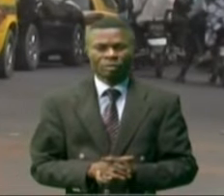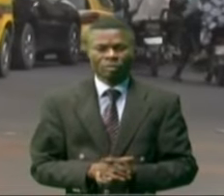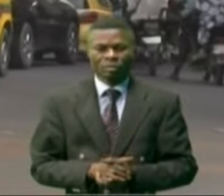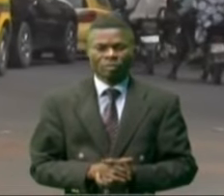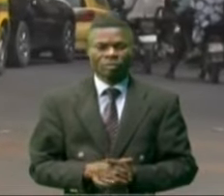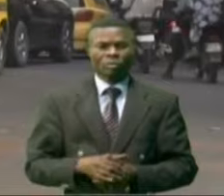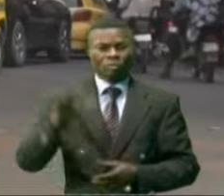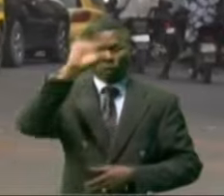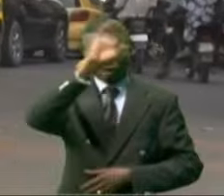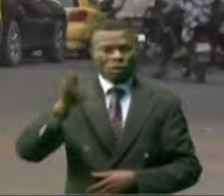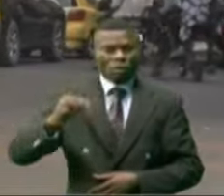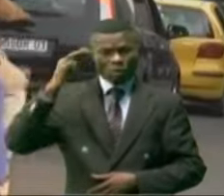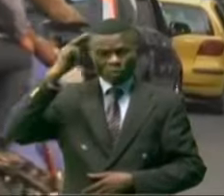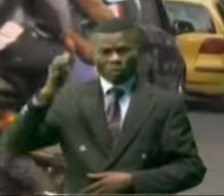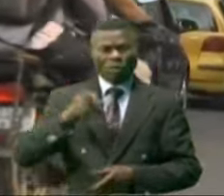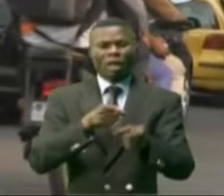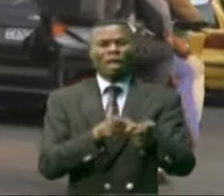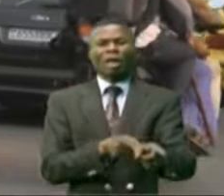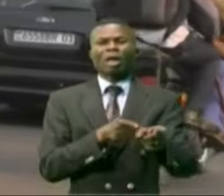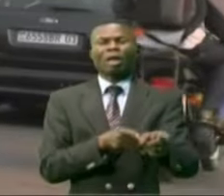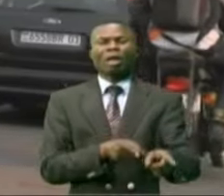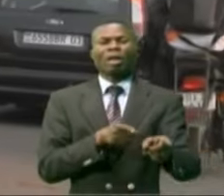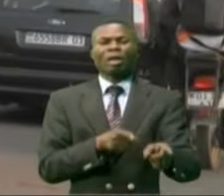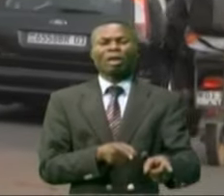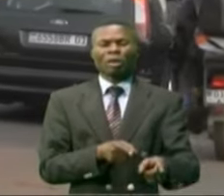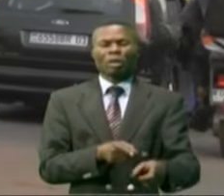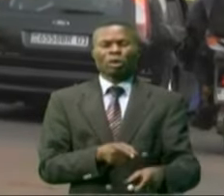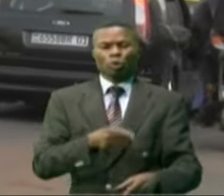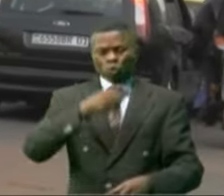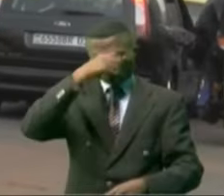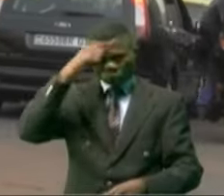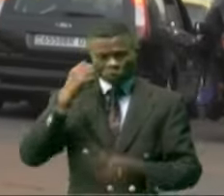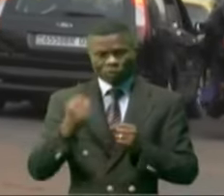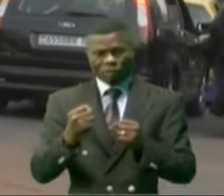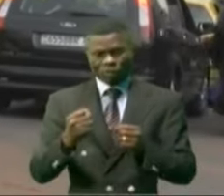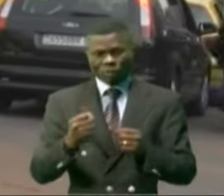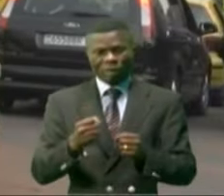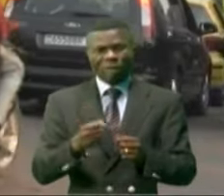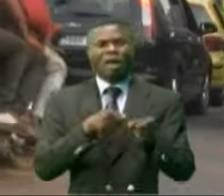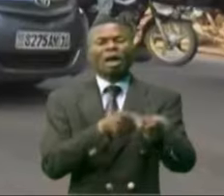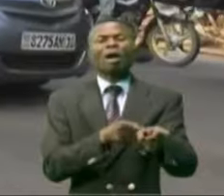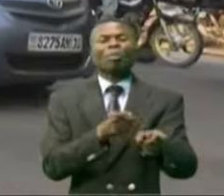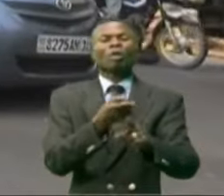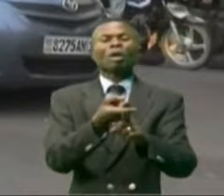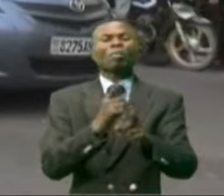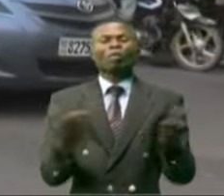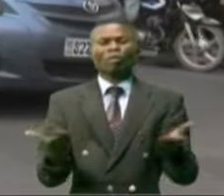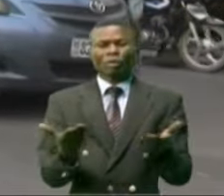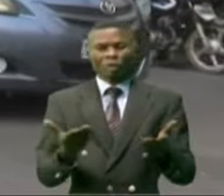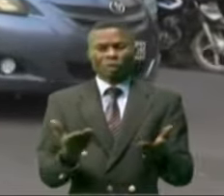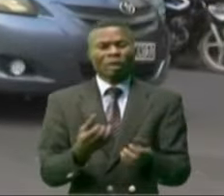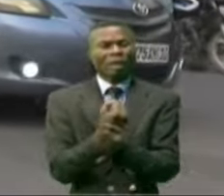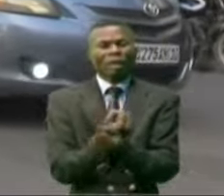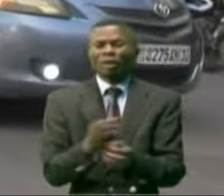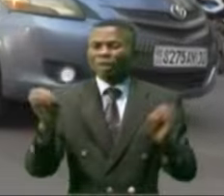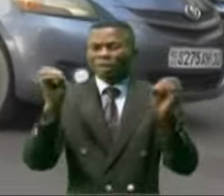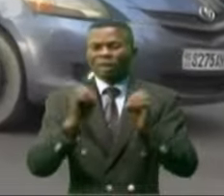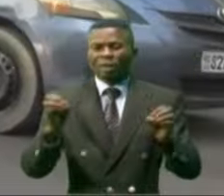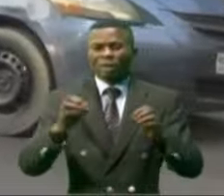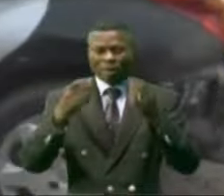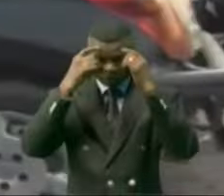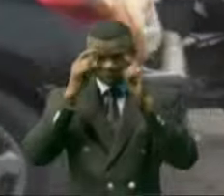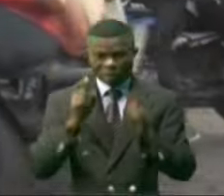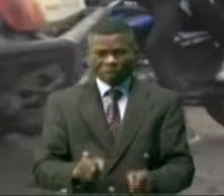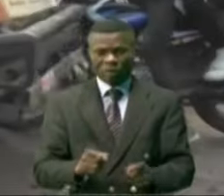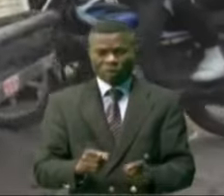Mongafula et ses embouteillages, un véritable casse-tête. À la base de cette situation, le non-respect des mesures